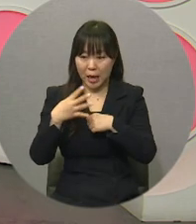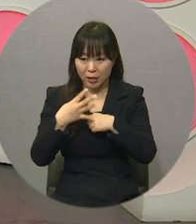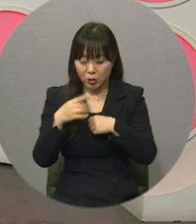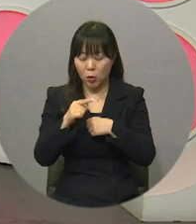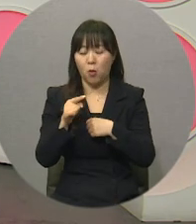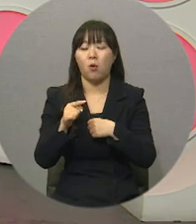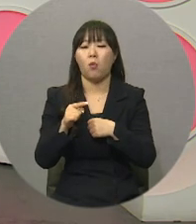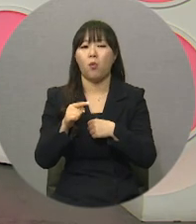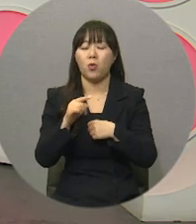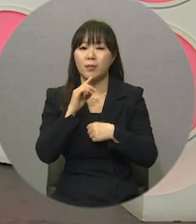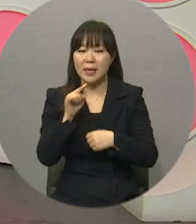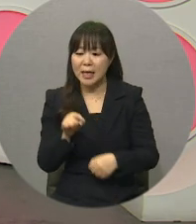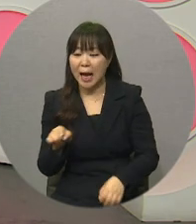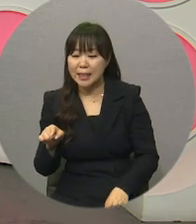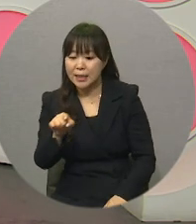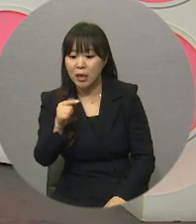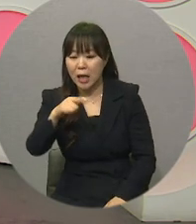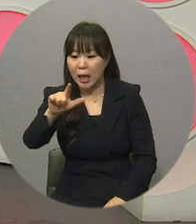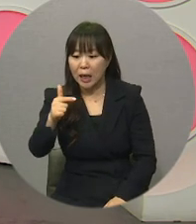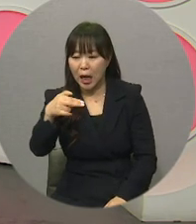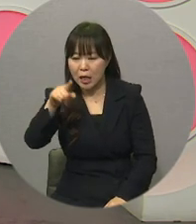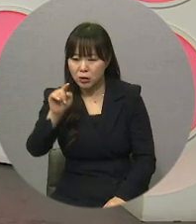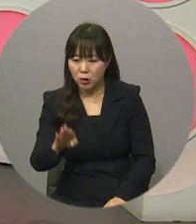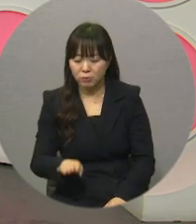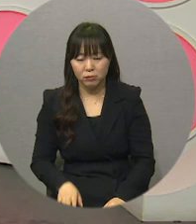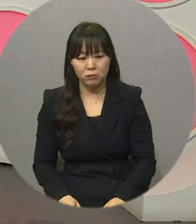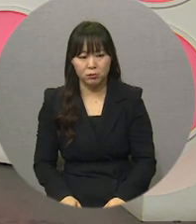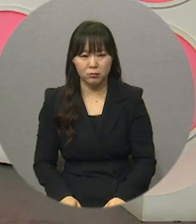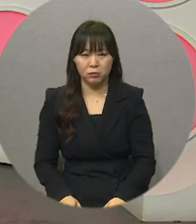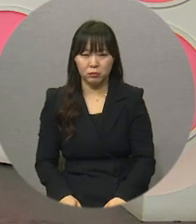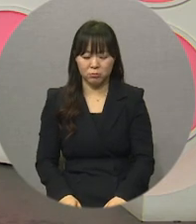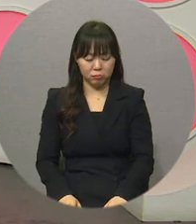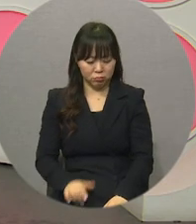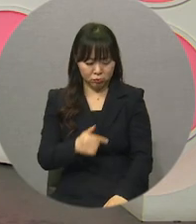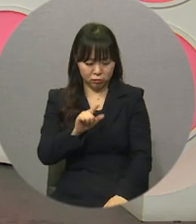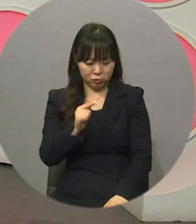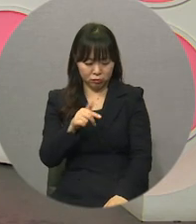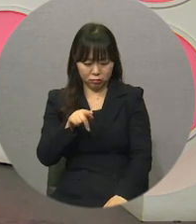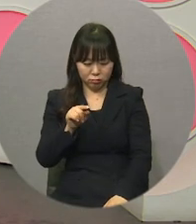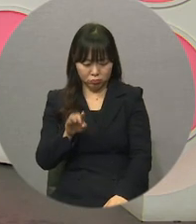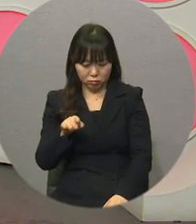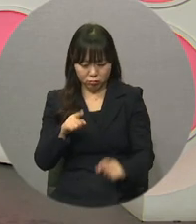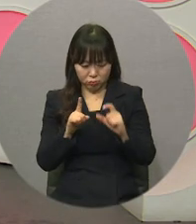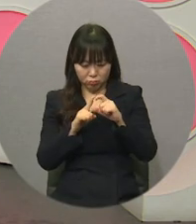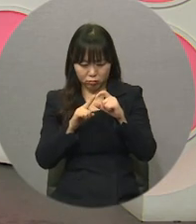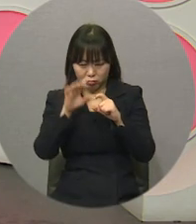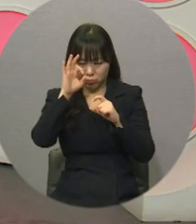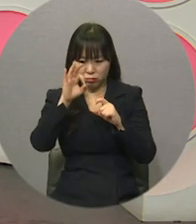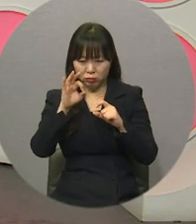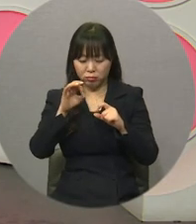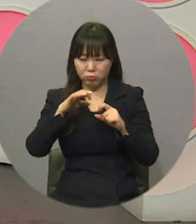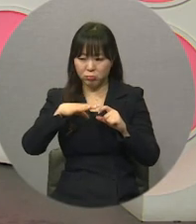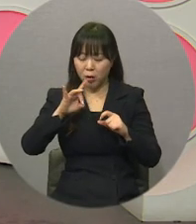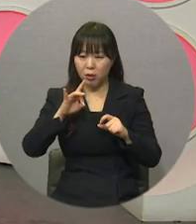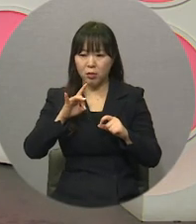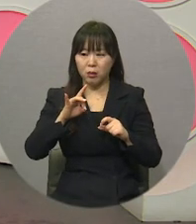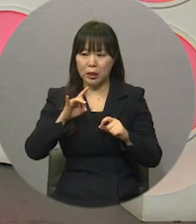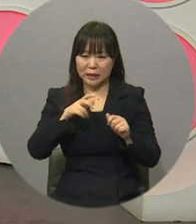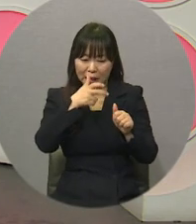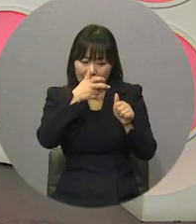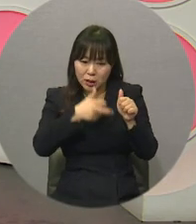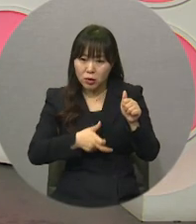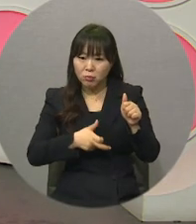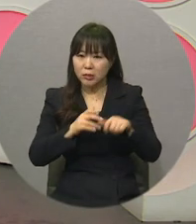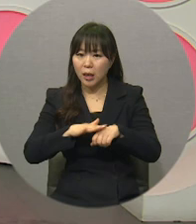사회교과서에 간접이라는 단어가 나왔습니다. 이 단어를 처음 본 저는 간첩을 잘못 쓴거